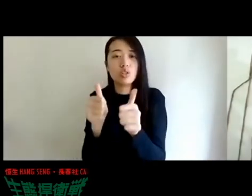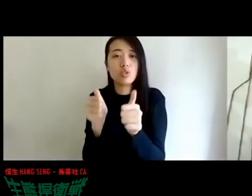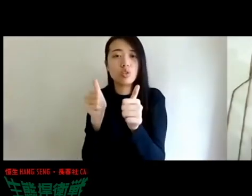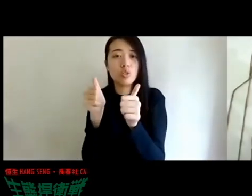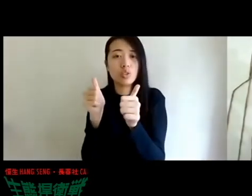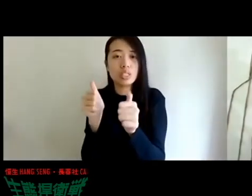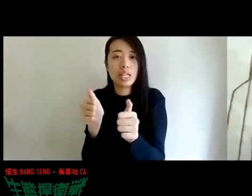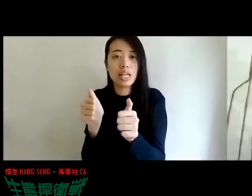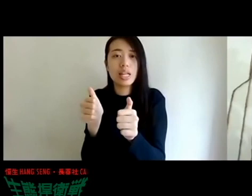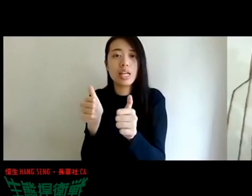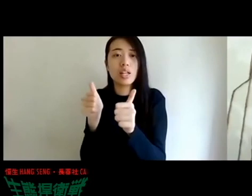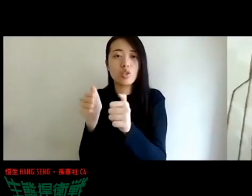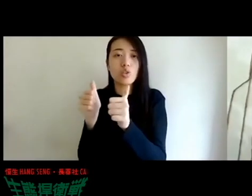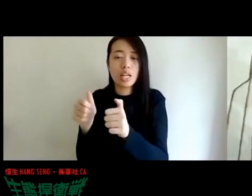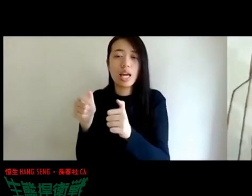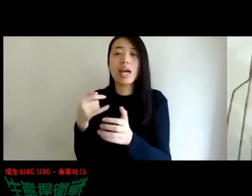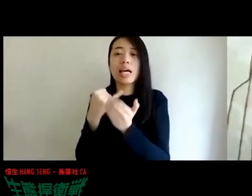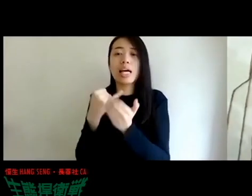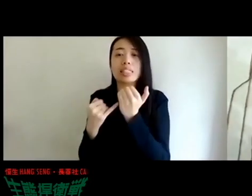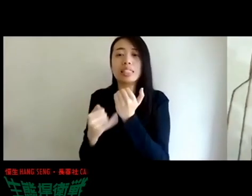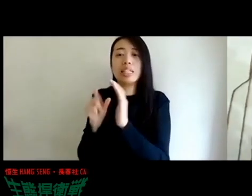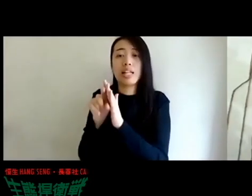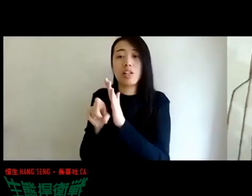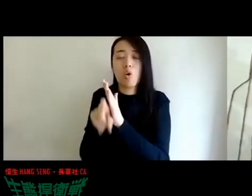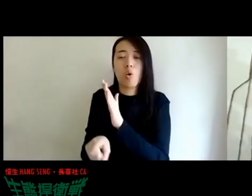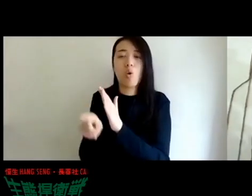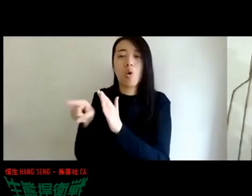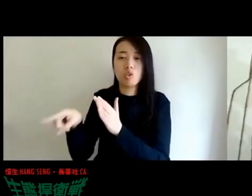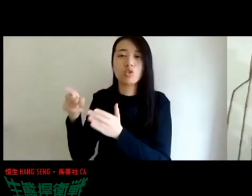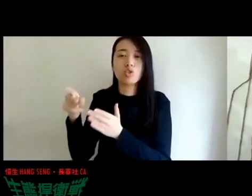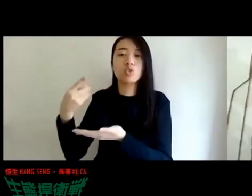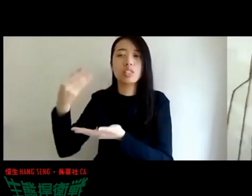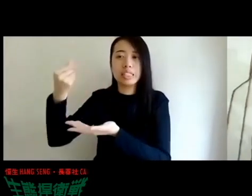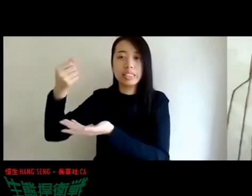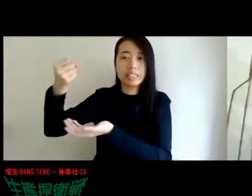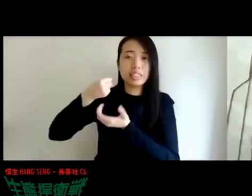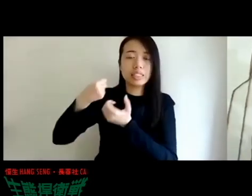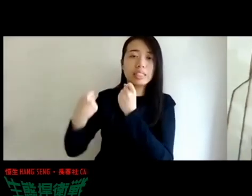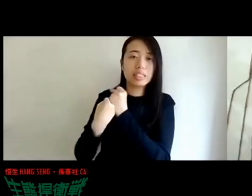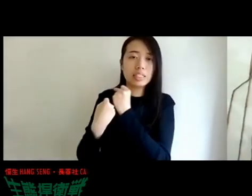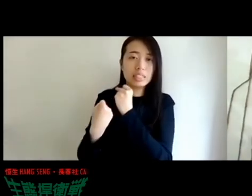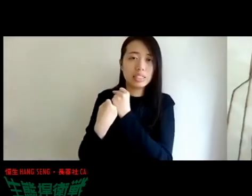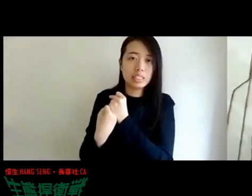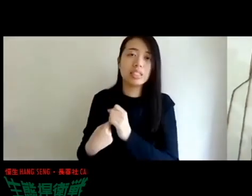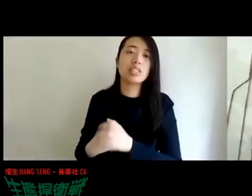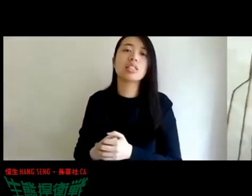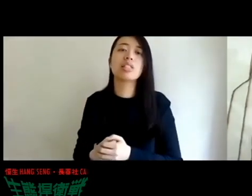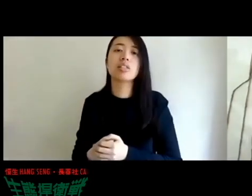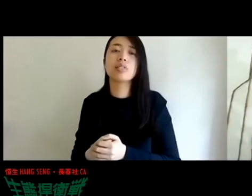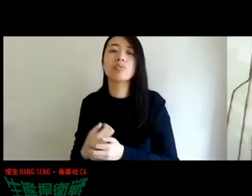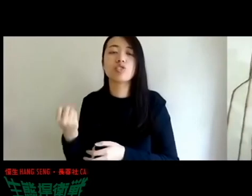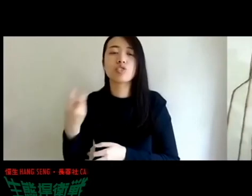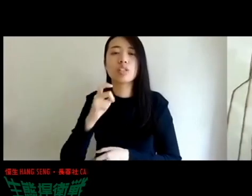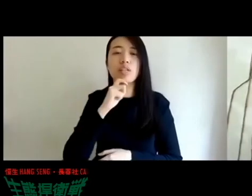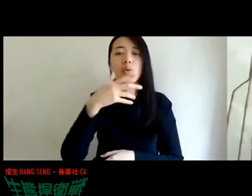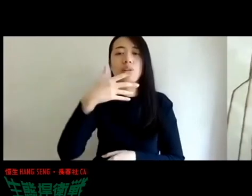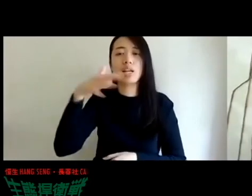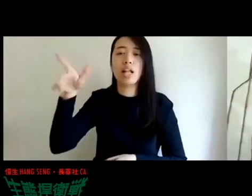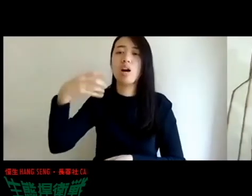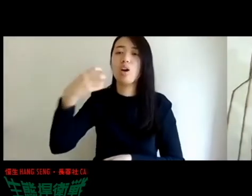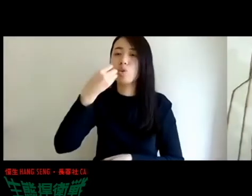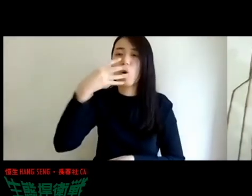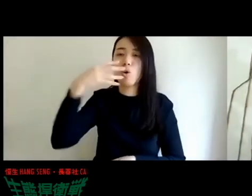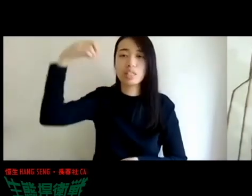冠名贊助恒生銀行啦，金贊助富豪燕基有限公司同埋港燈。咁另外咧，好多